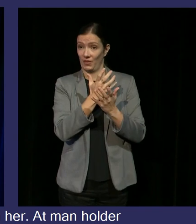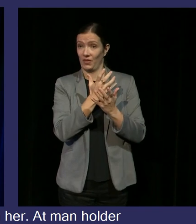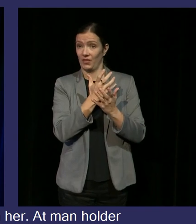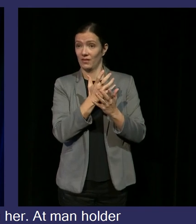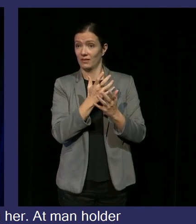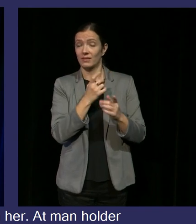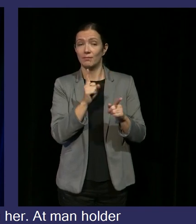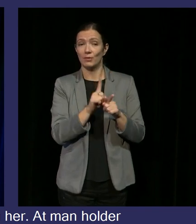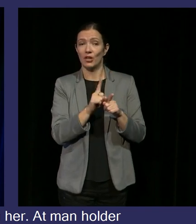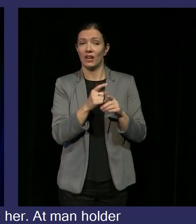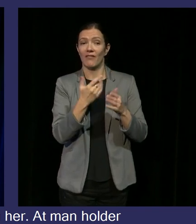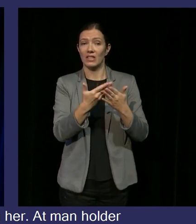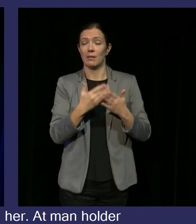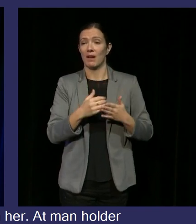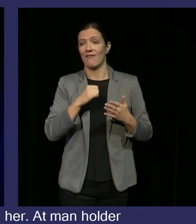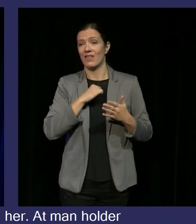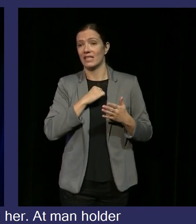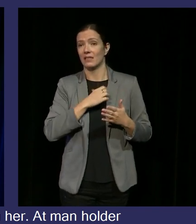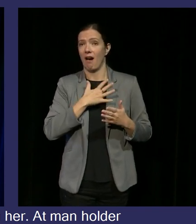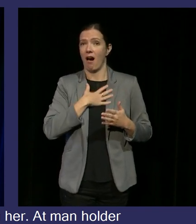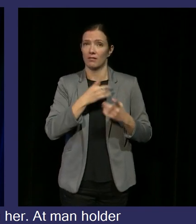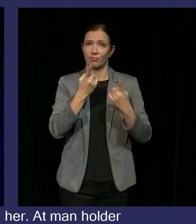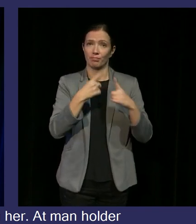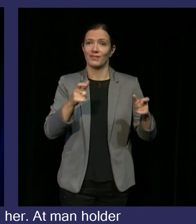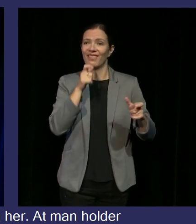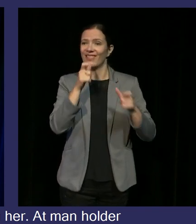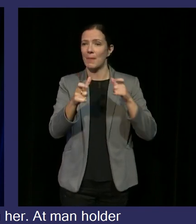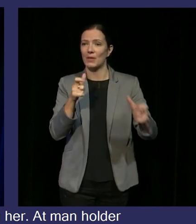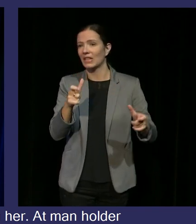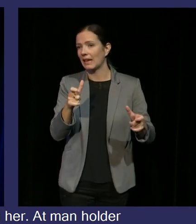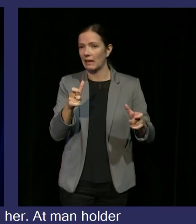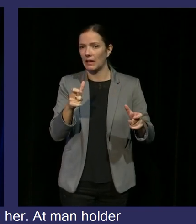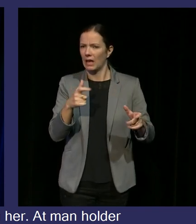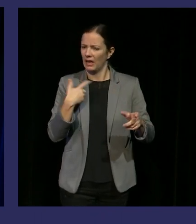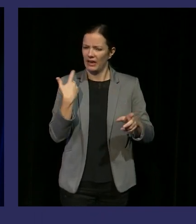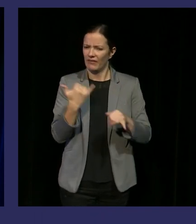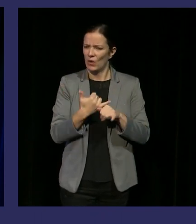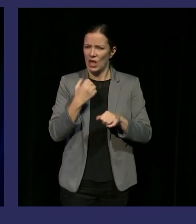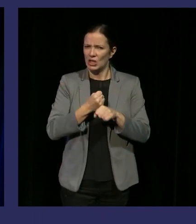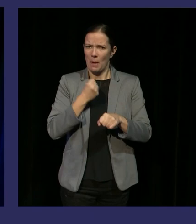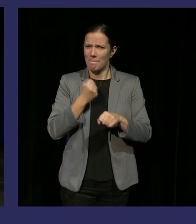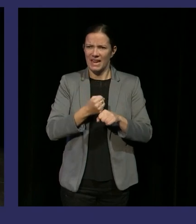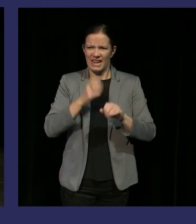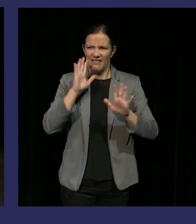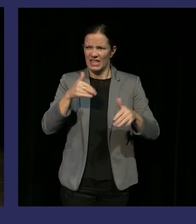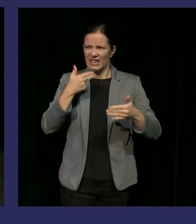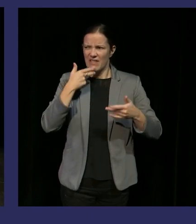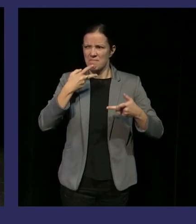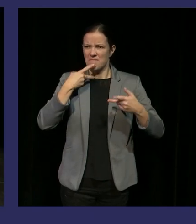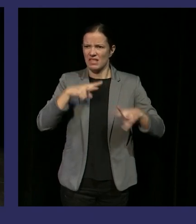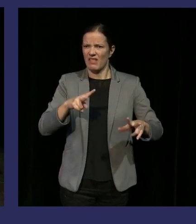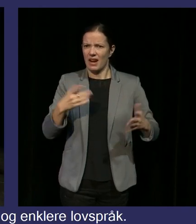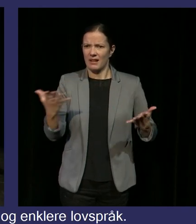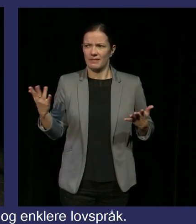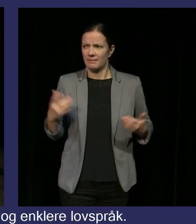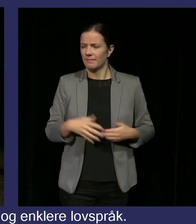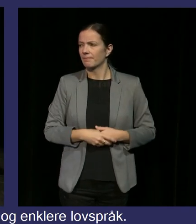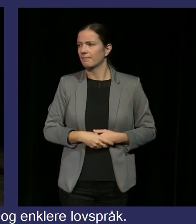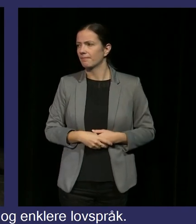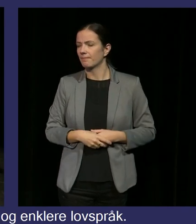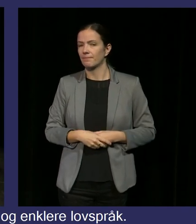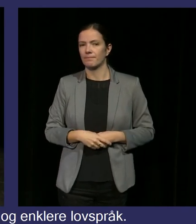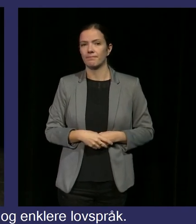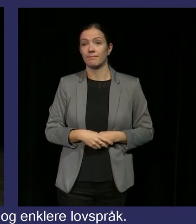rotårsaken her, da, at man for eksempel holder seg med forskjellig terminologi. Hvordan jobbes det med det? Jeg vet ikke hvem som vil svare. Ja, kanskje. Nei, altså et